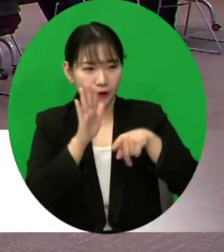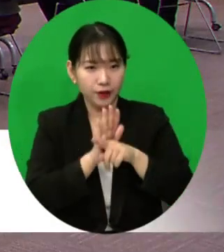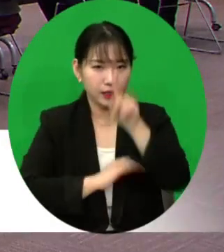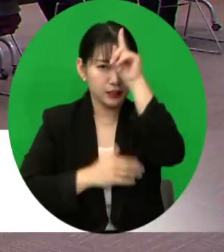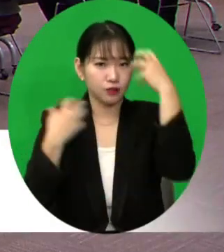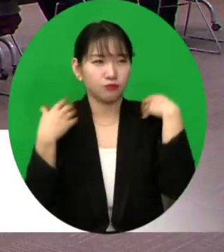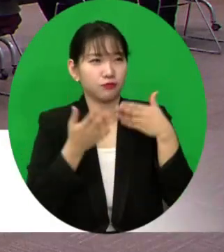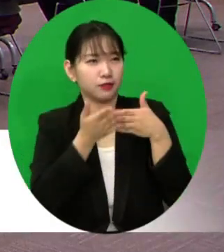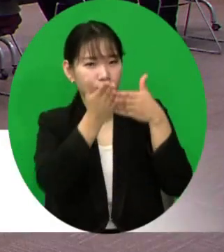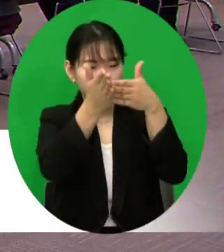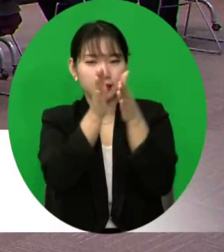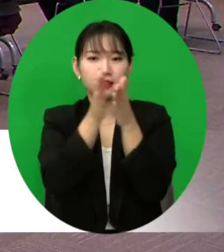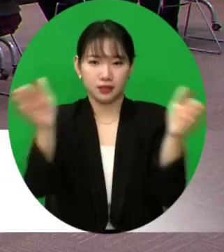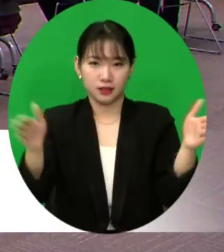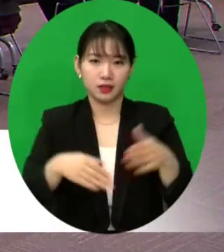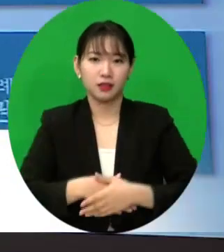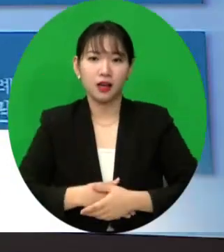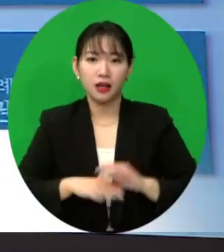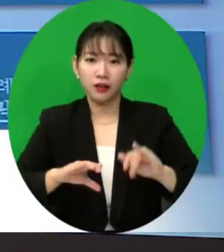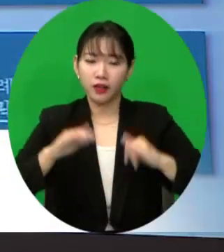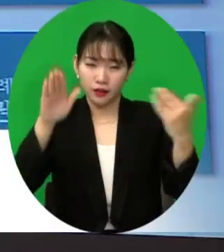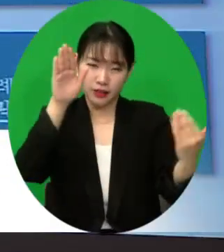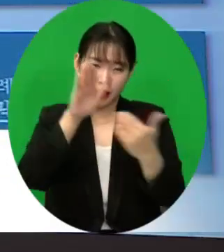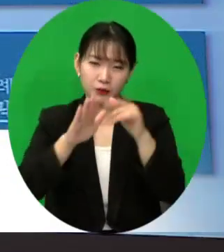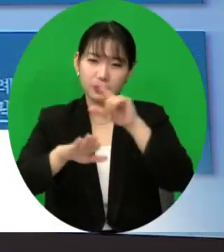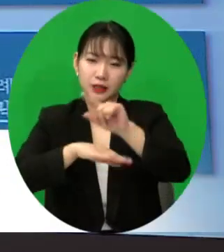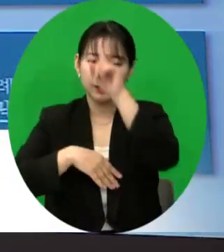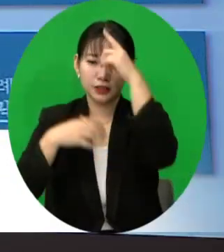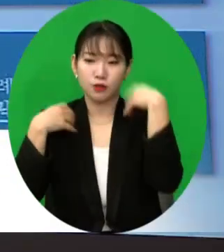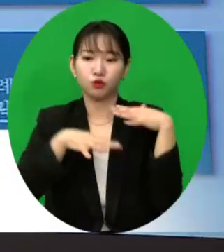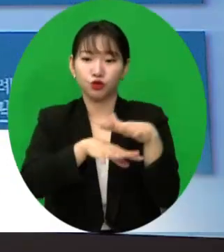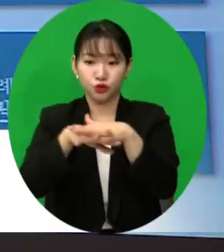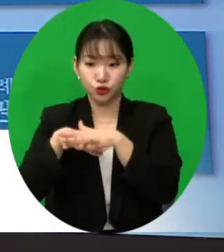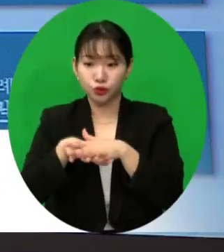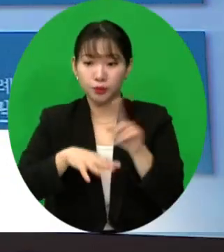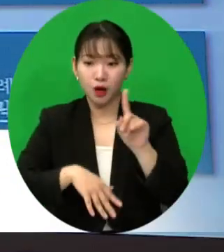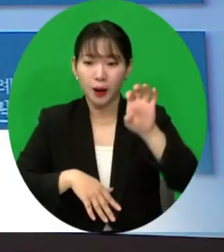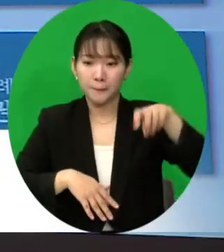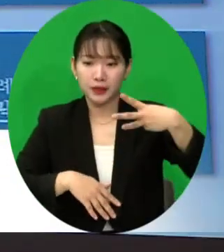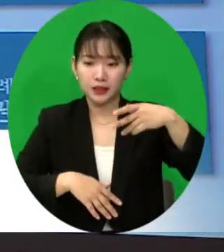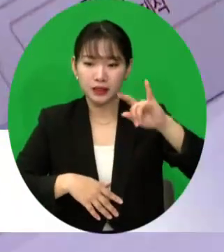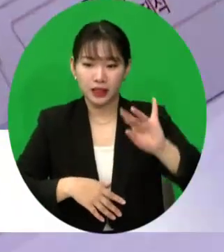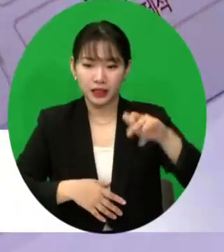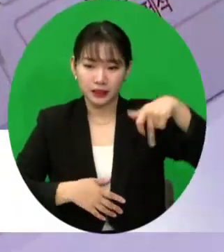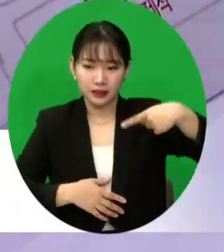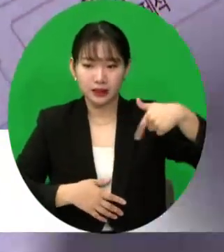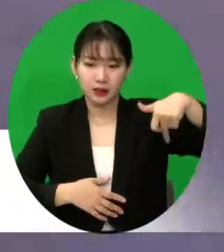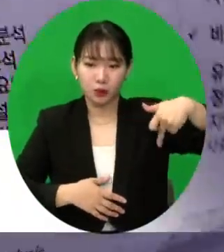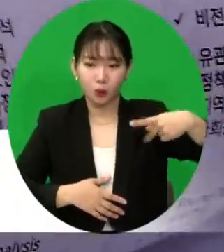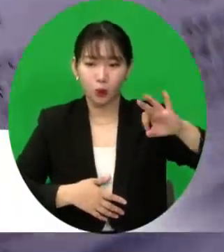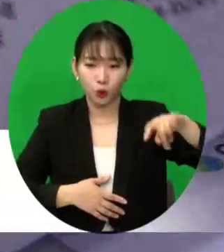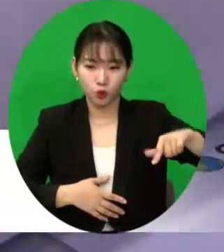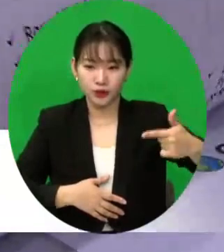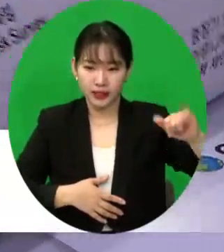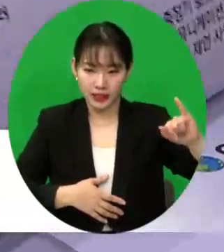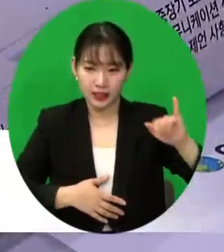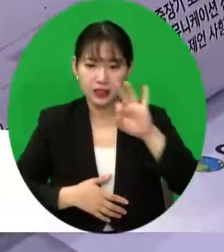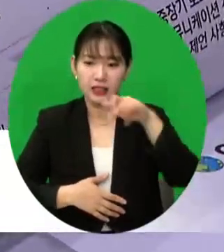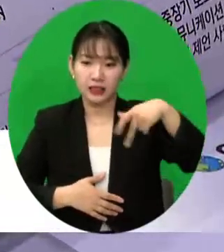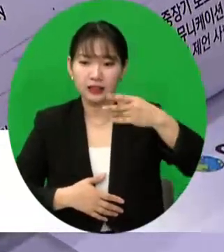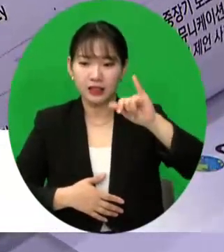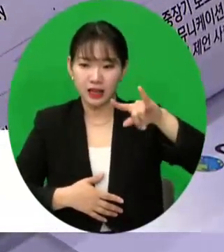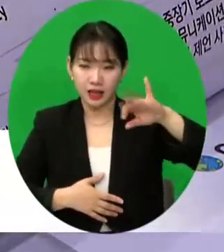건의에 나섭니다. 또 세계 최대 지방정부 네트워크인 프랭크 코우니 이클레이 회장을 만나